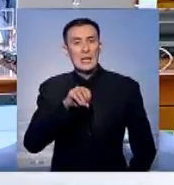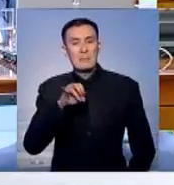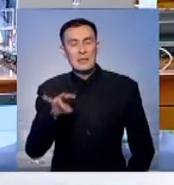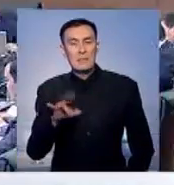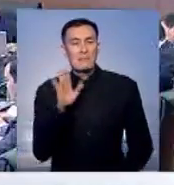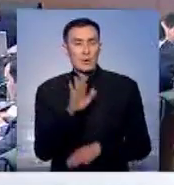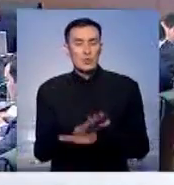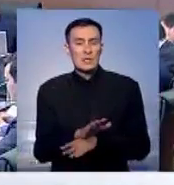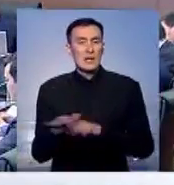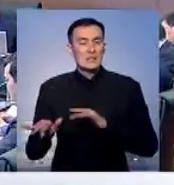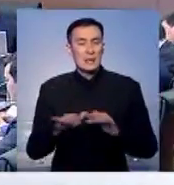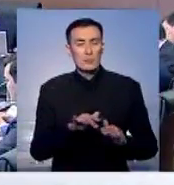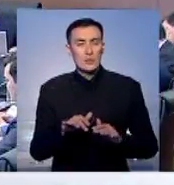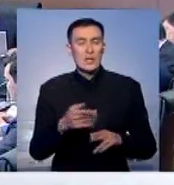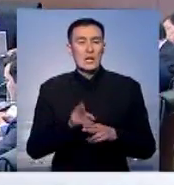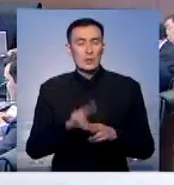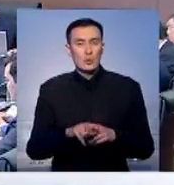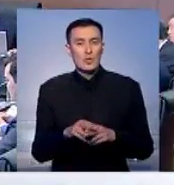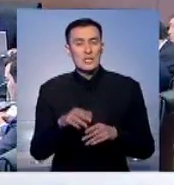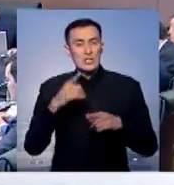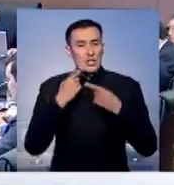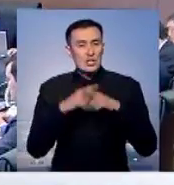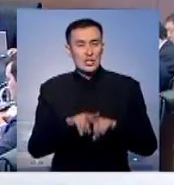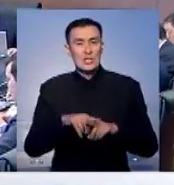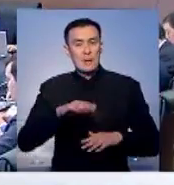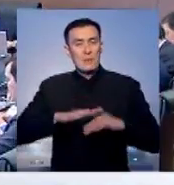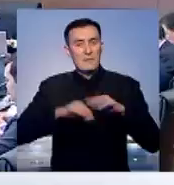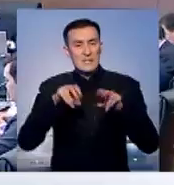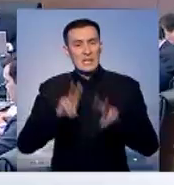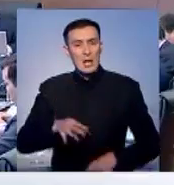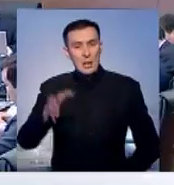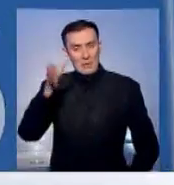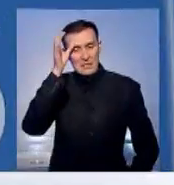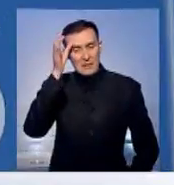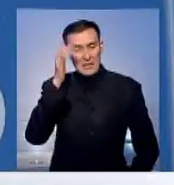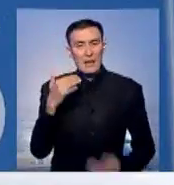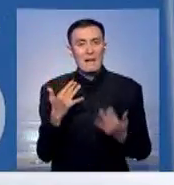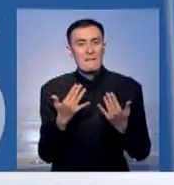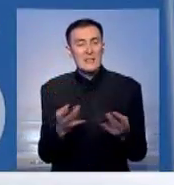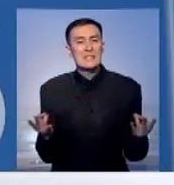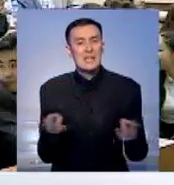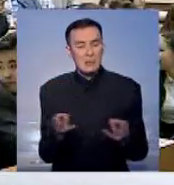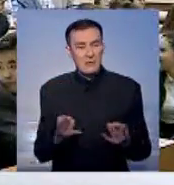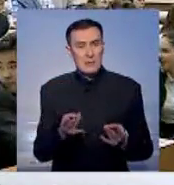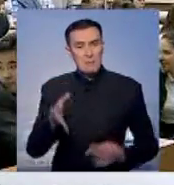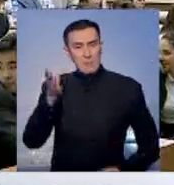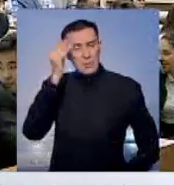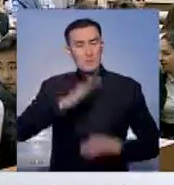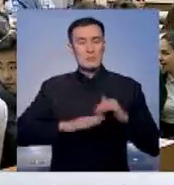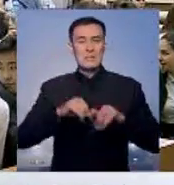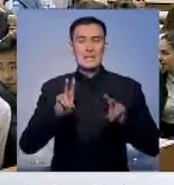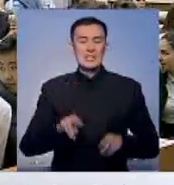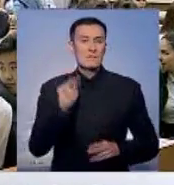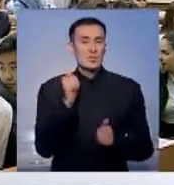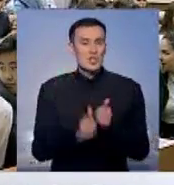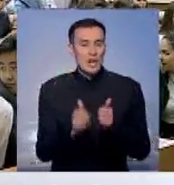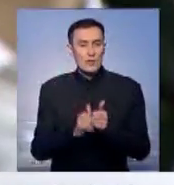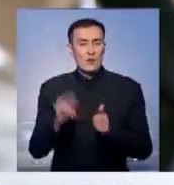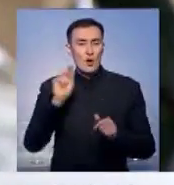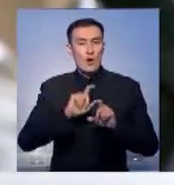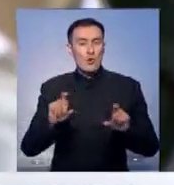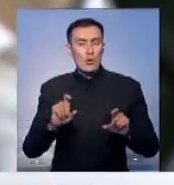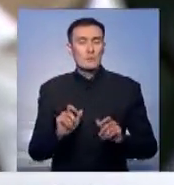поручено разработать меры, которые сделают техническое и профессиональное образование востребованным. По мнению экспертов, чаще всего в